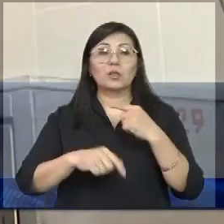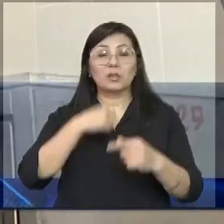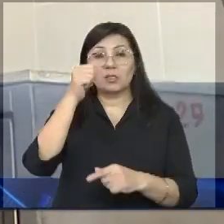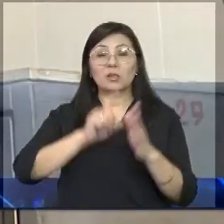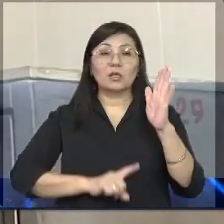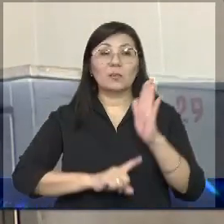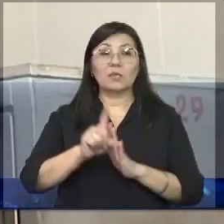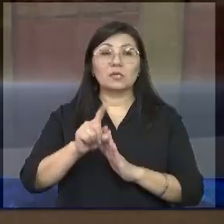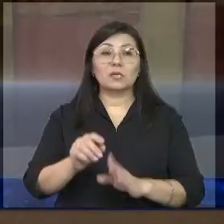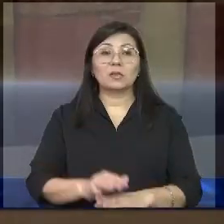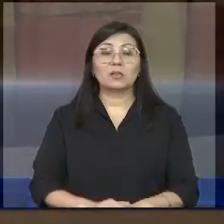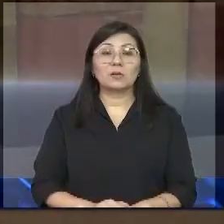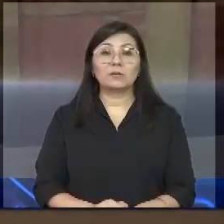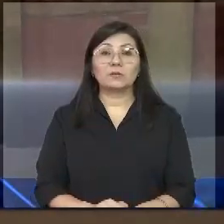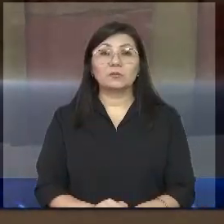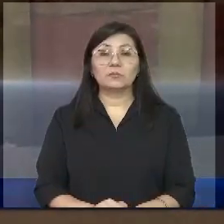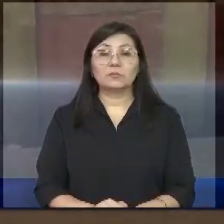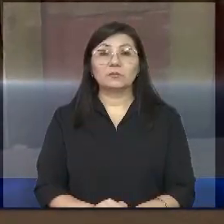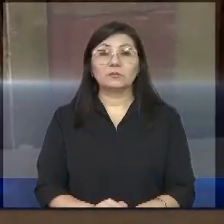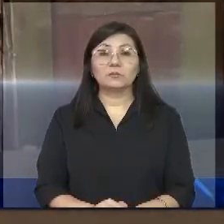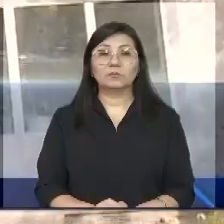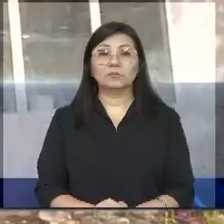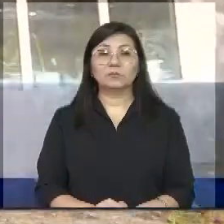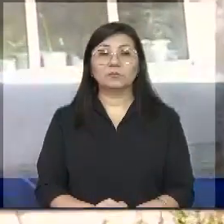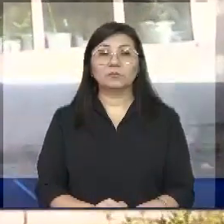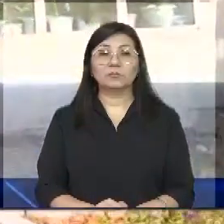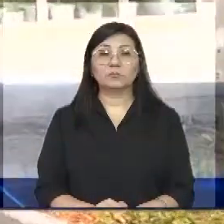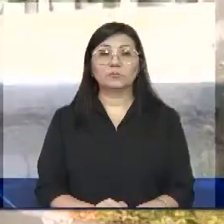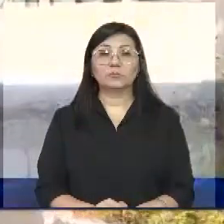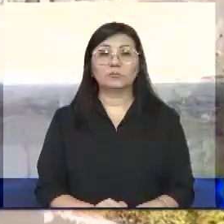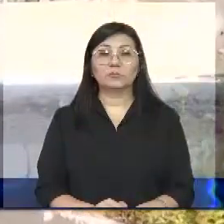басталады деп отыр мамандар. Мирай Сатай, Жасан Жалбақов, Азамат Сауханов, Ақтөбе телеарнасы.